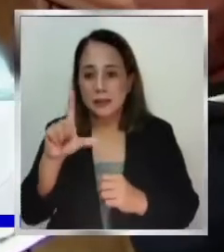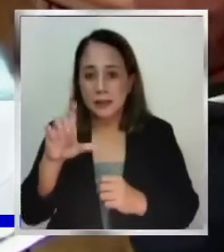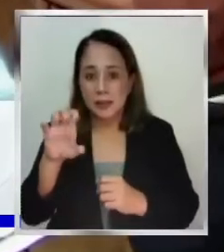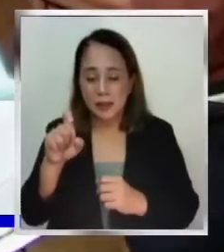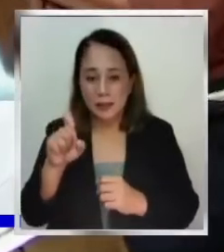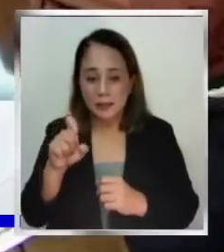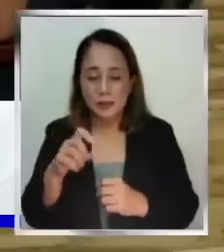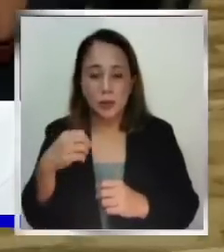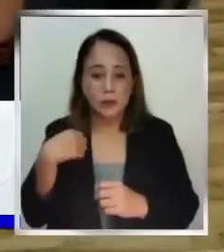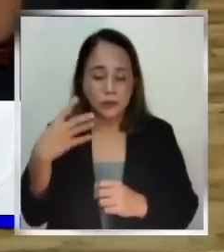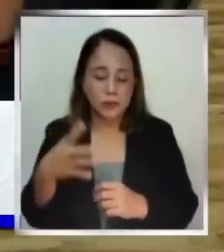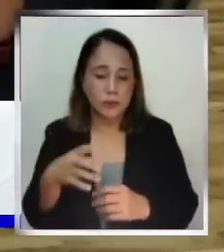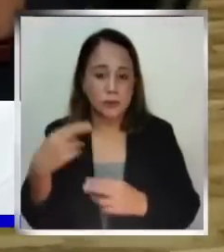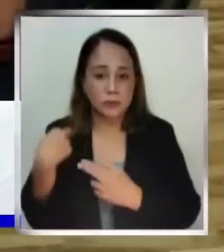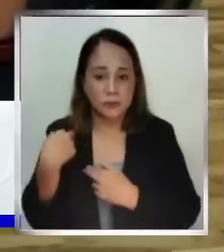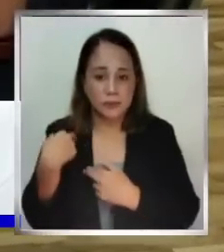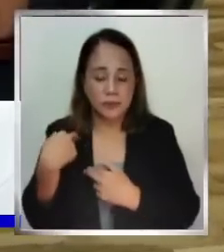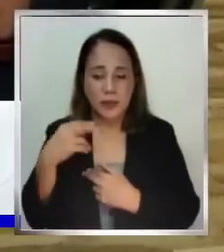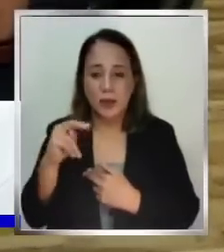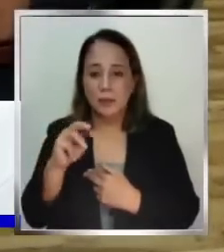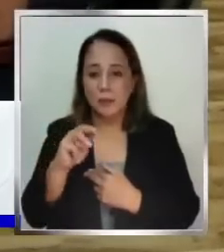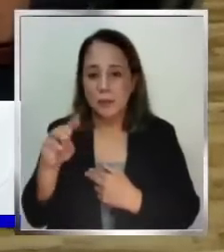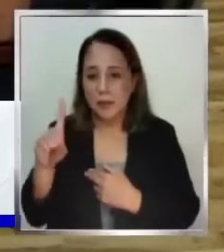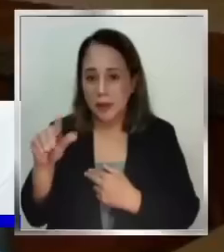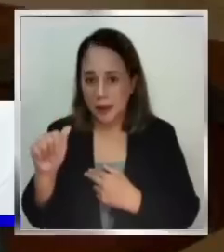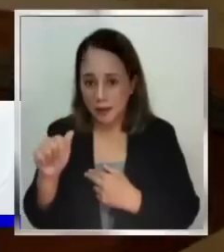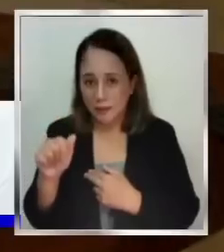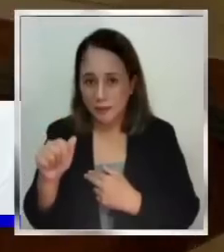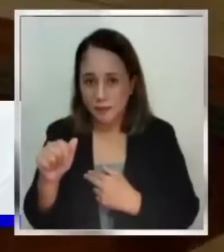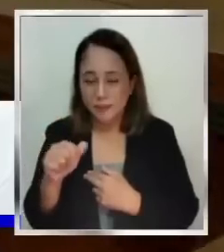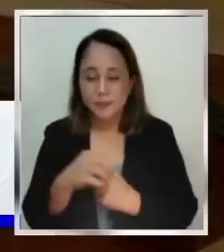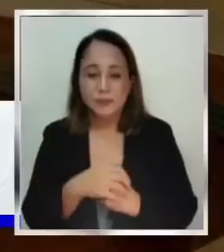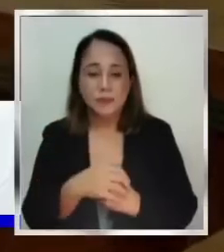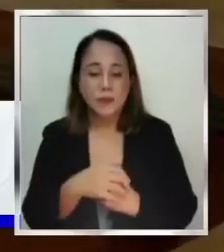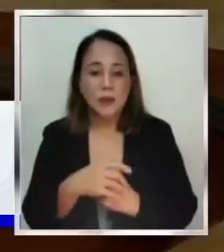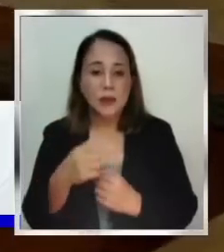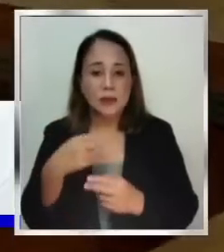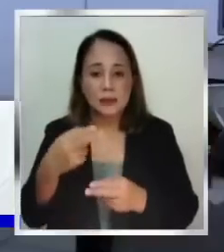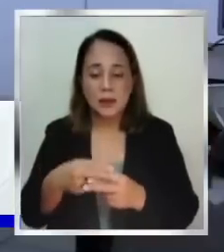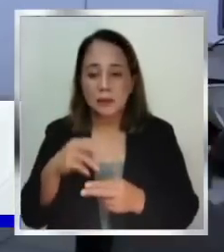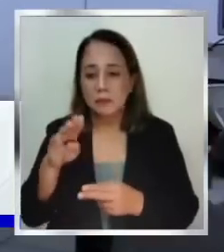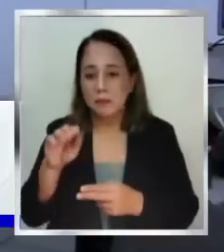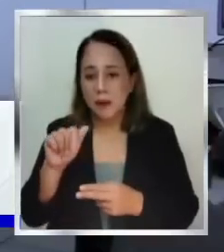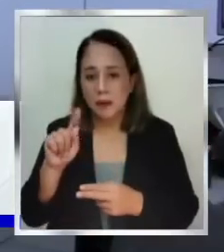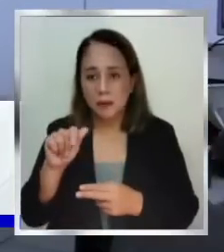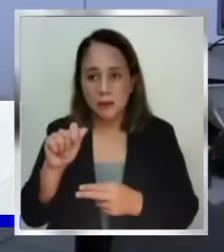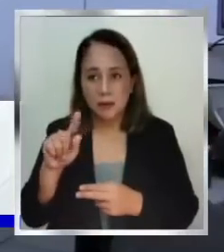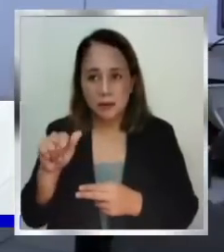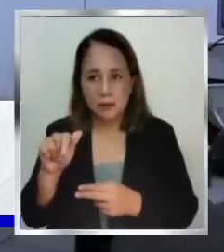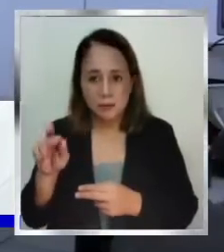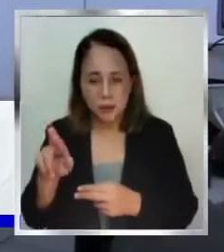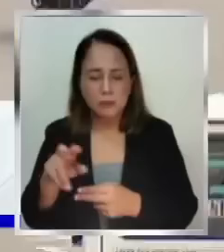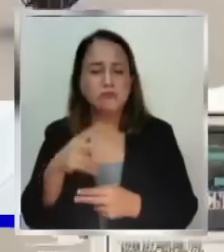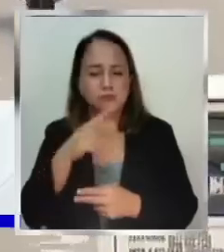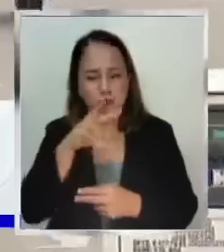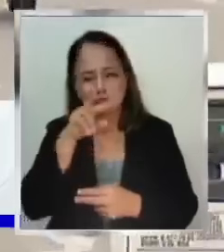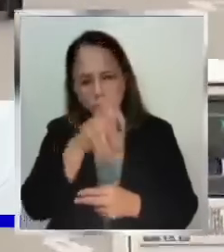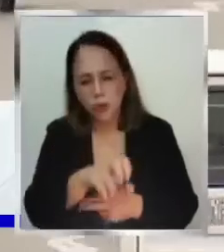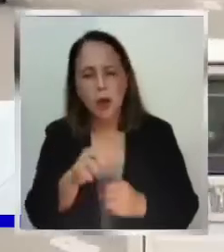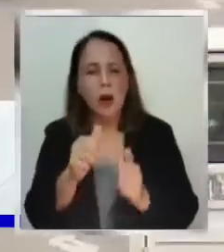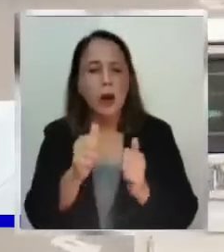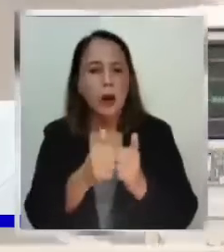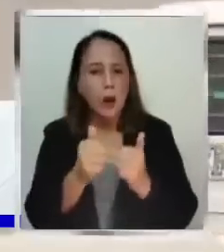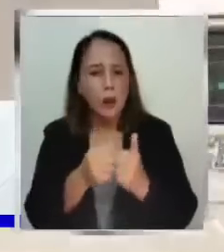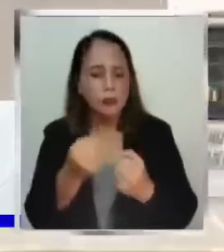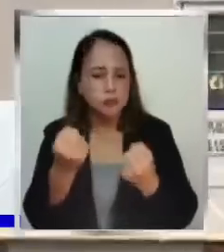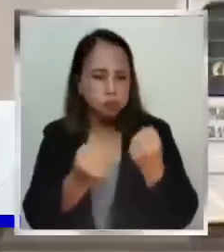ng MMDA o Metropolitan Manila Development Authority na si Baltasar Melgar. Saksi raw siya kung paano magpatakbo ang